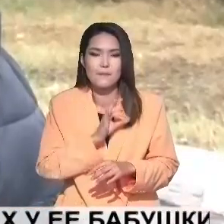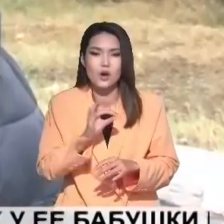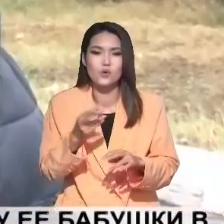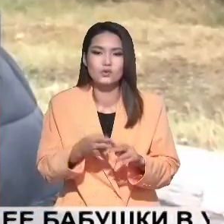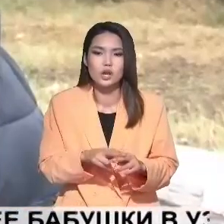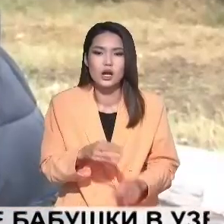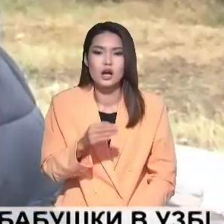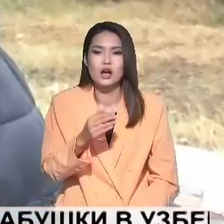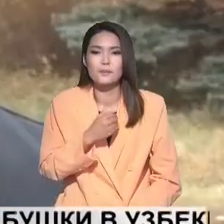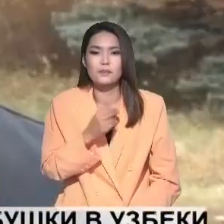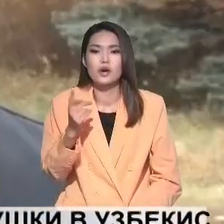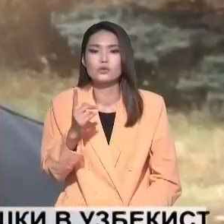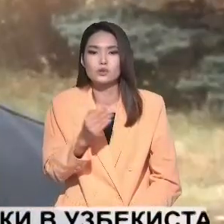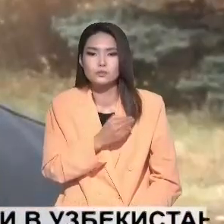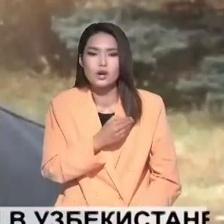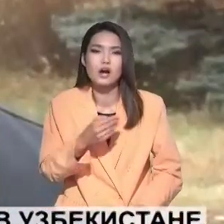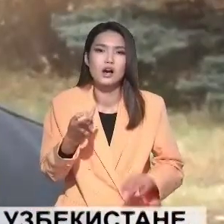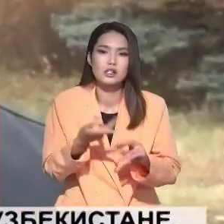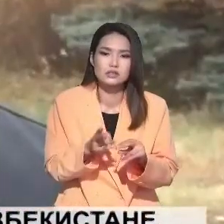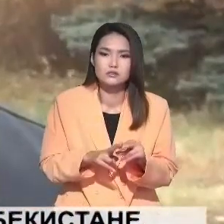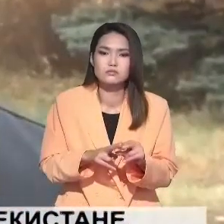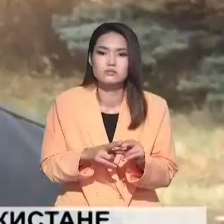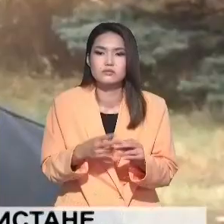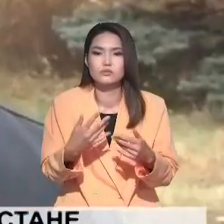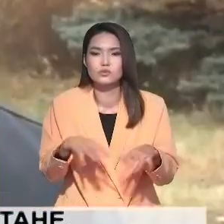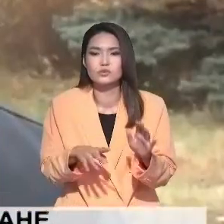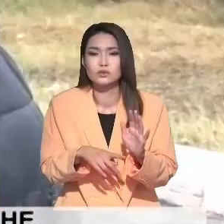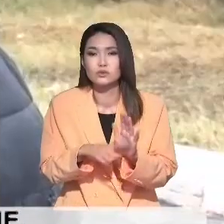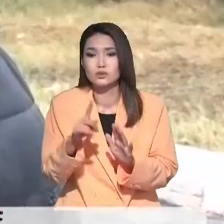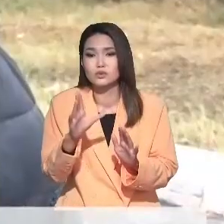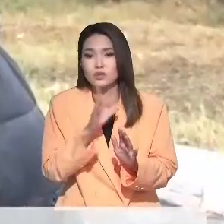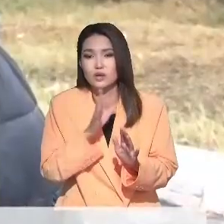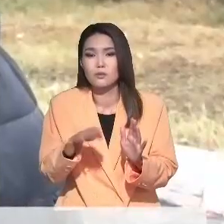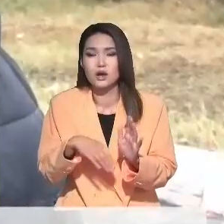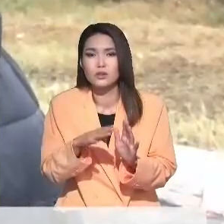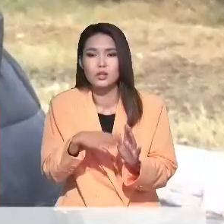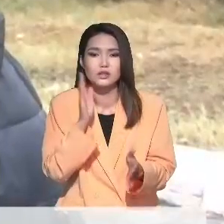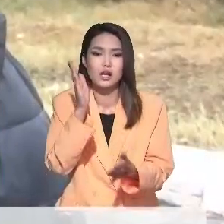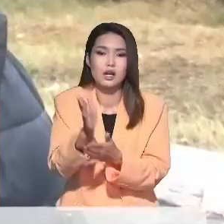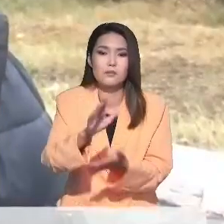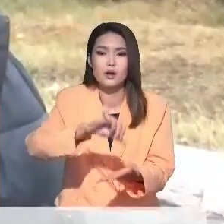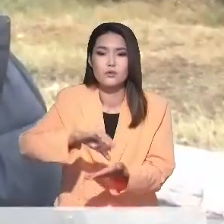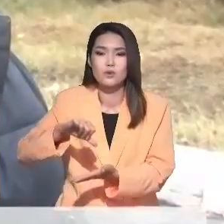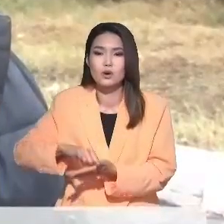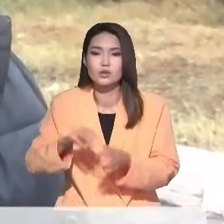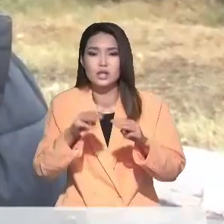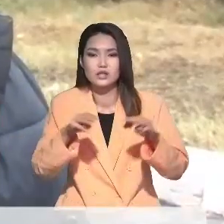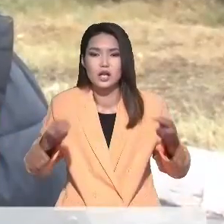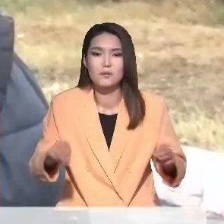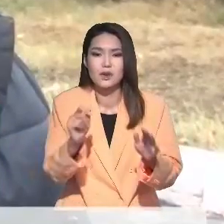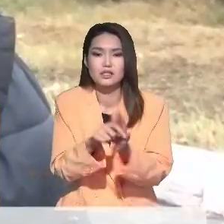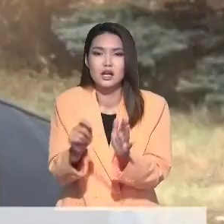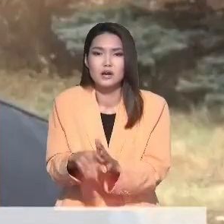будущего подрастающего населения. Цель одна – закрасить все до последнего граффити. За предыдущие акции по городу Темиртау было закрашено